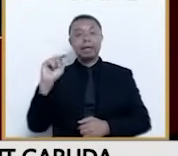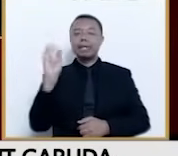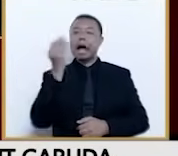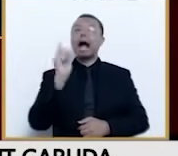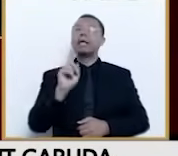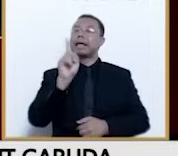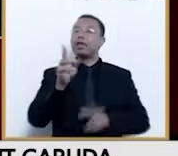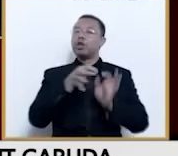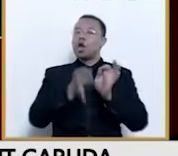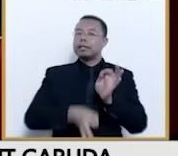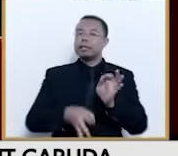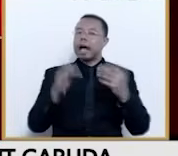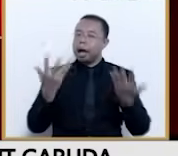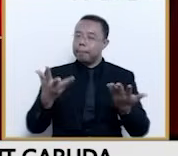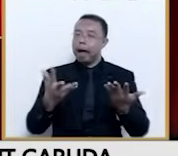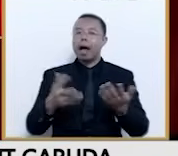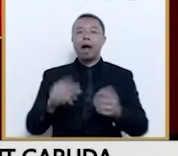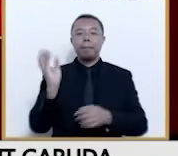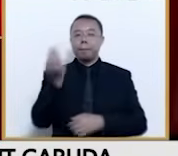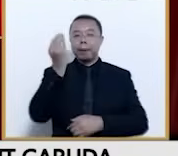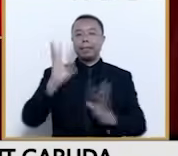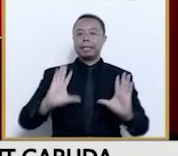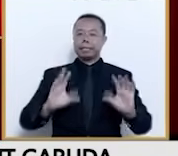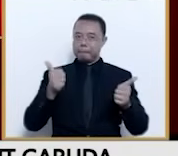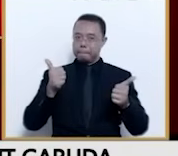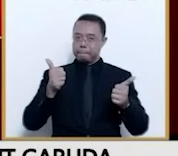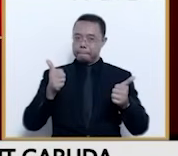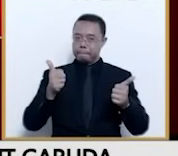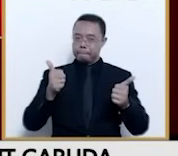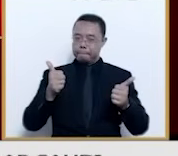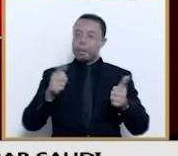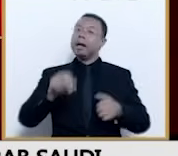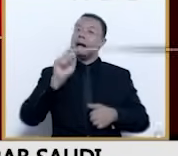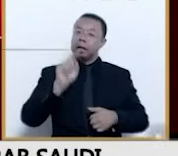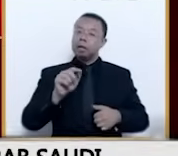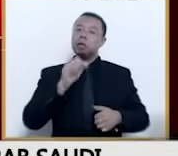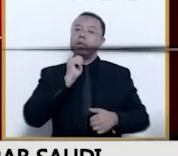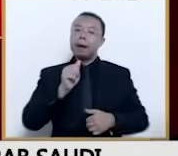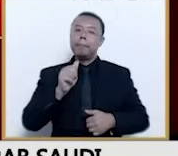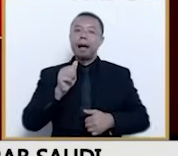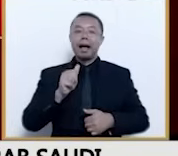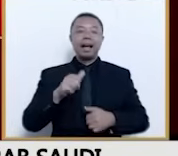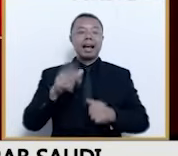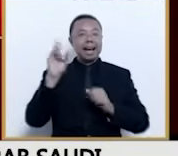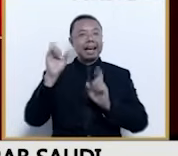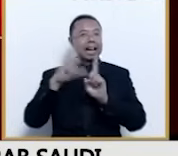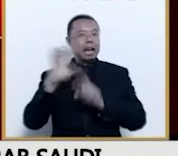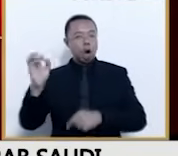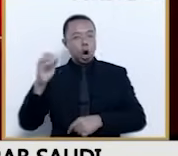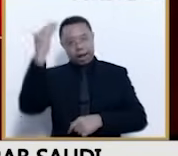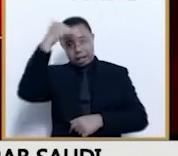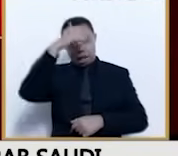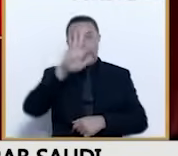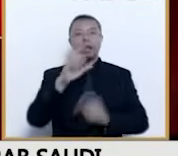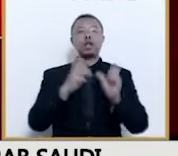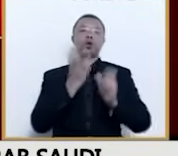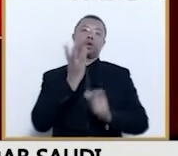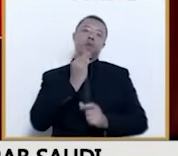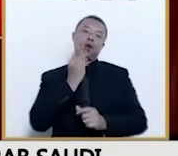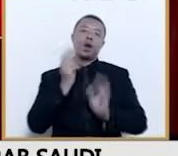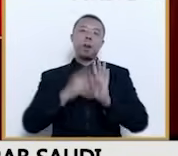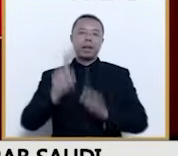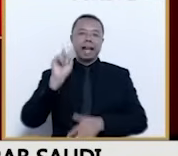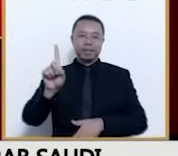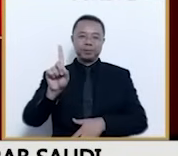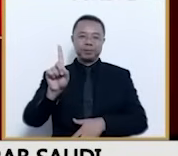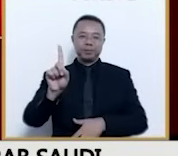satu solusi, yaitu pemimpin yang siap. Dan itu adalah Ridho, Ridwan Kamil Suswono